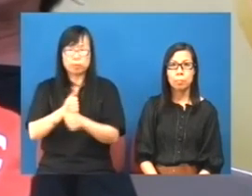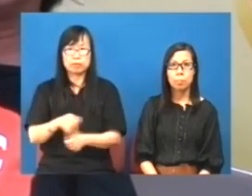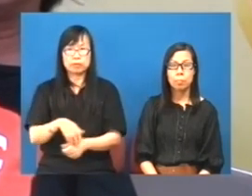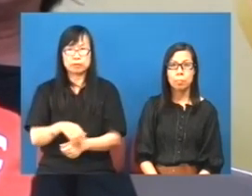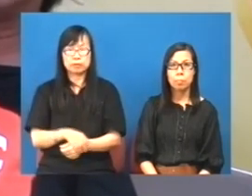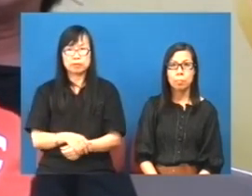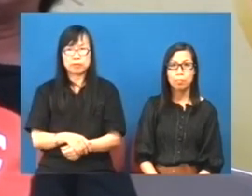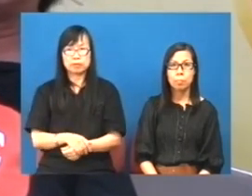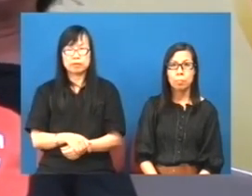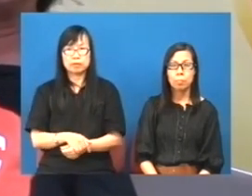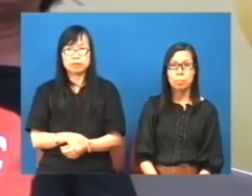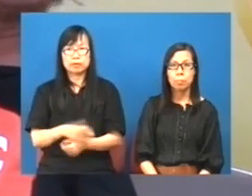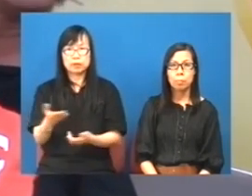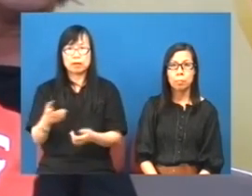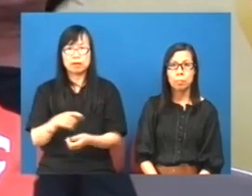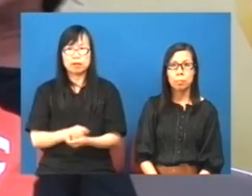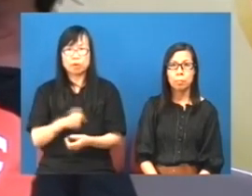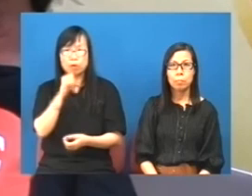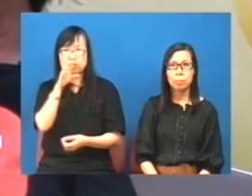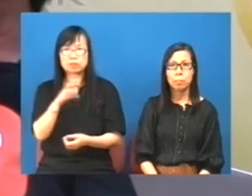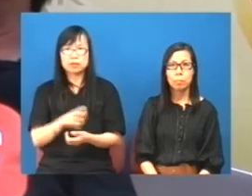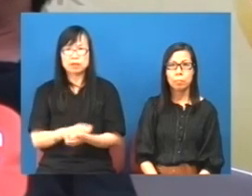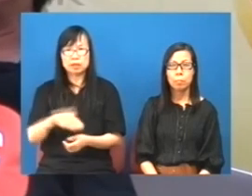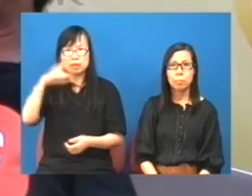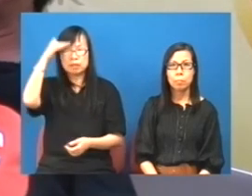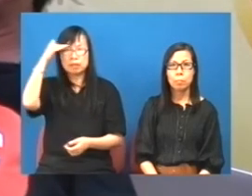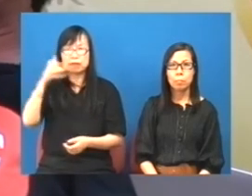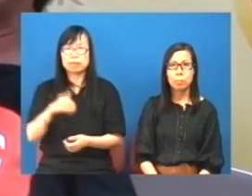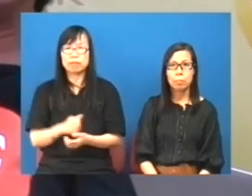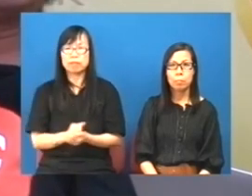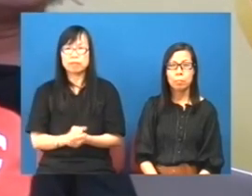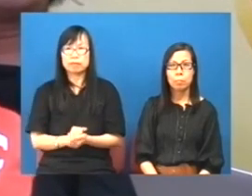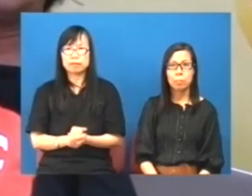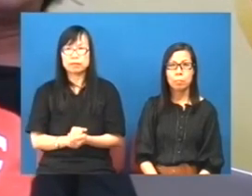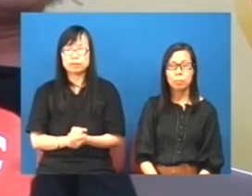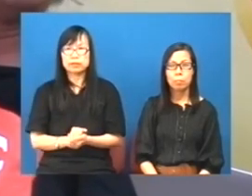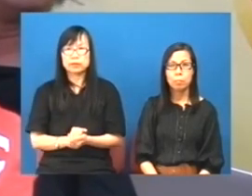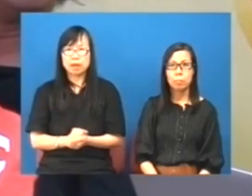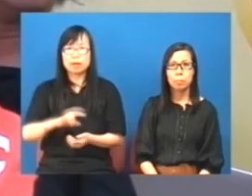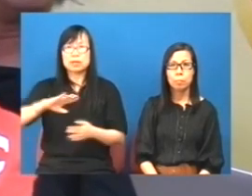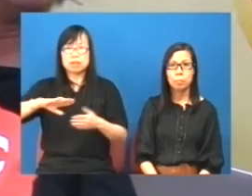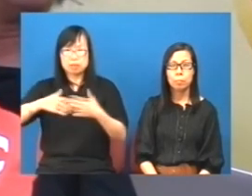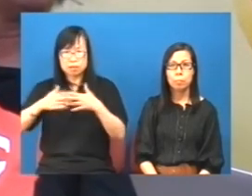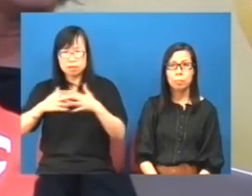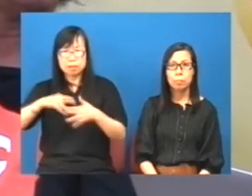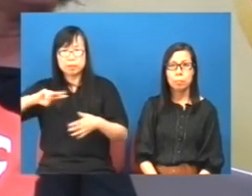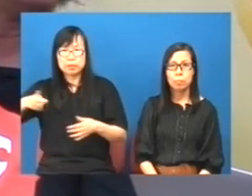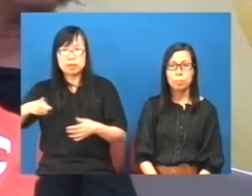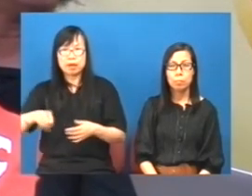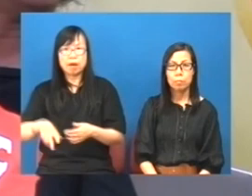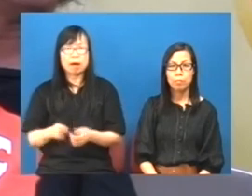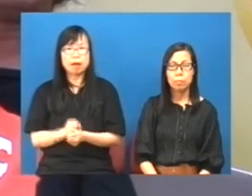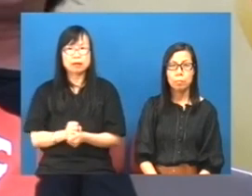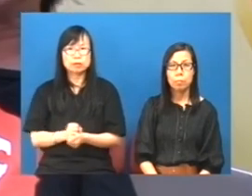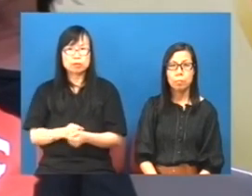所以我覺得這些輕挑的警察反而這件事反而是要攻擊林小